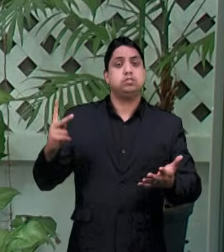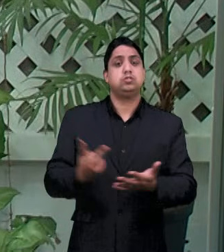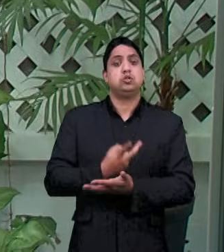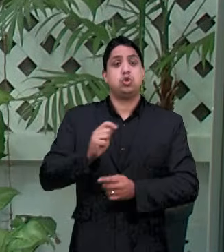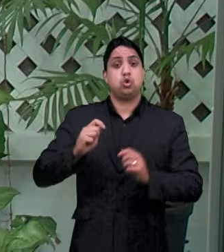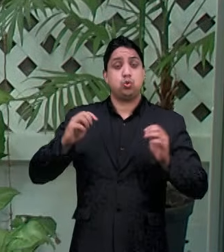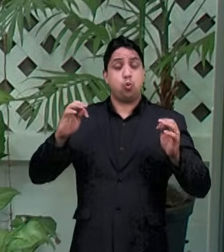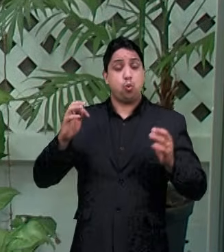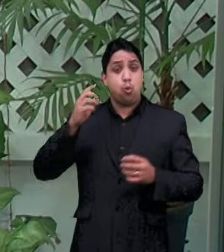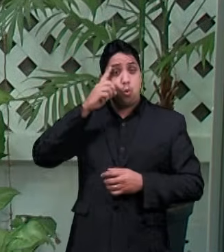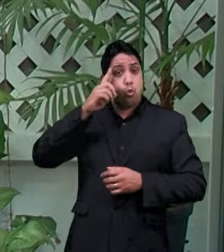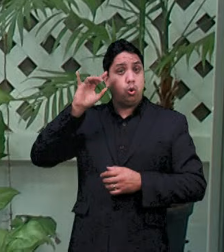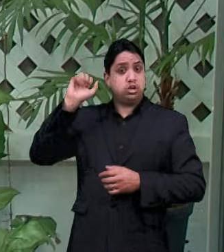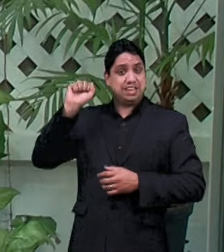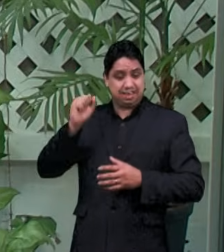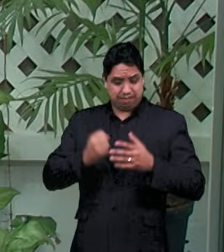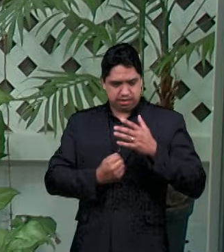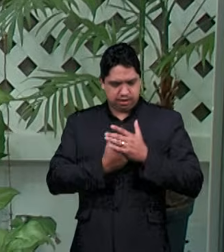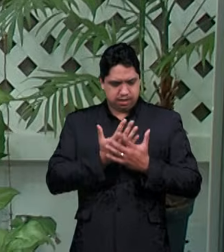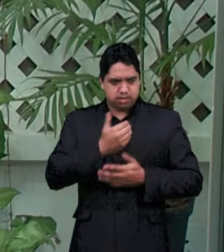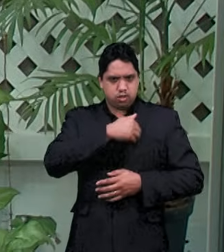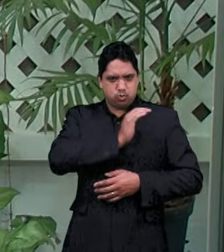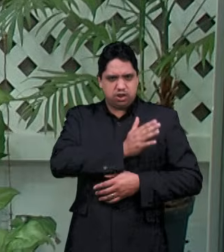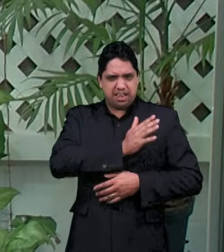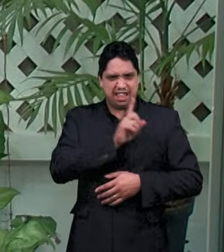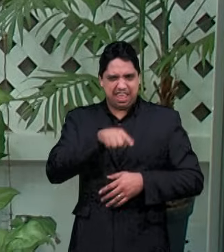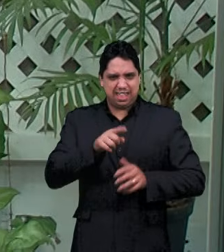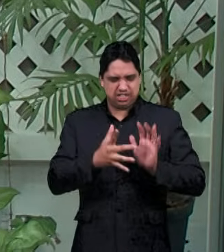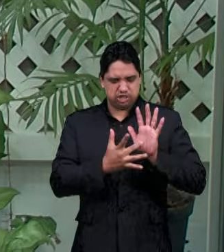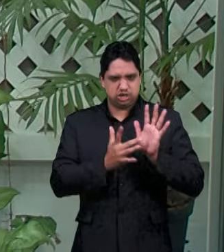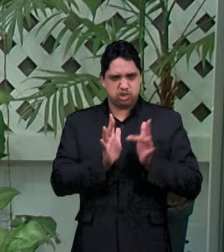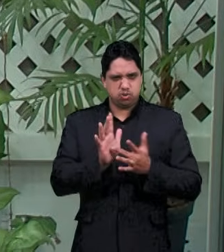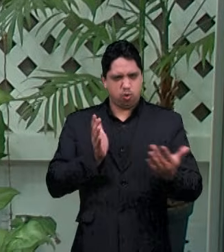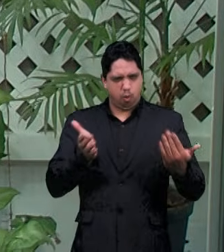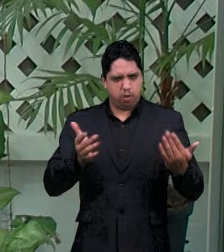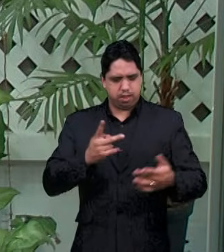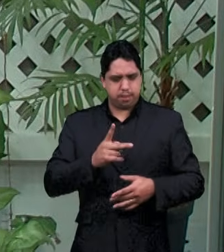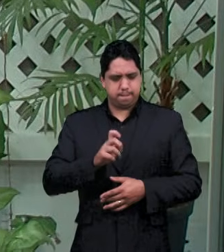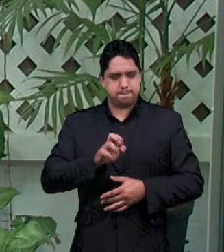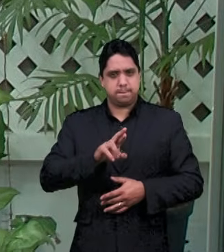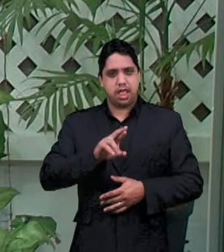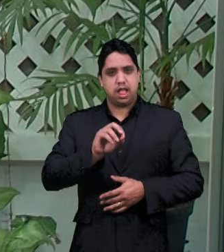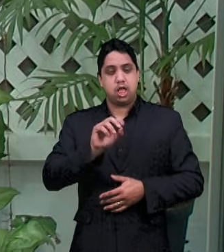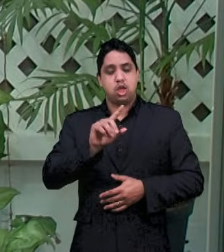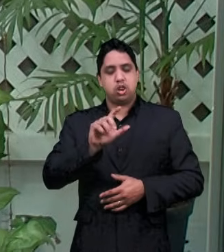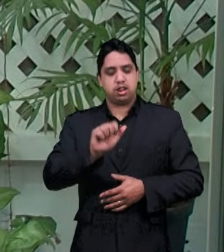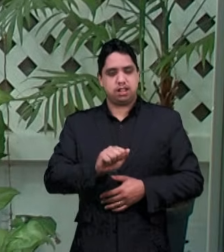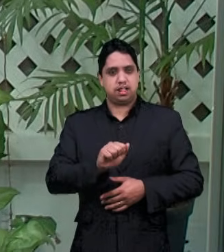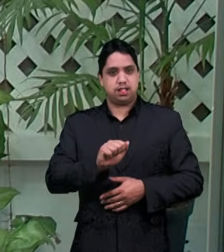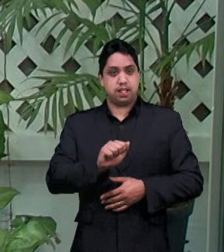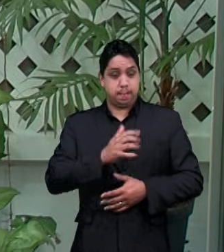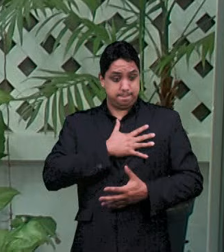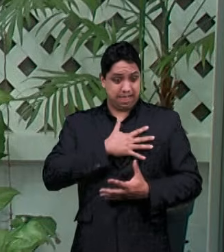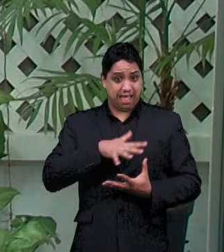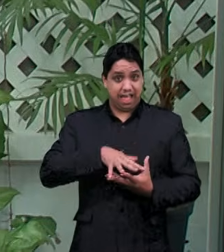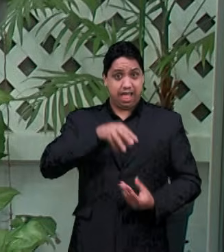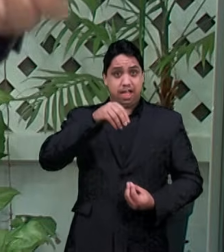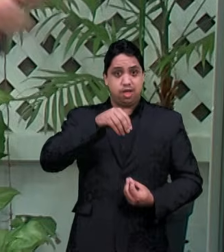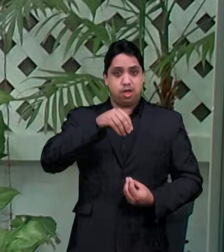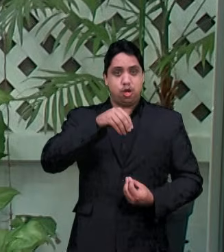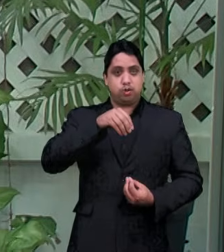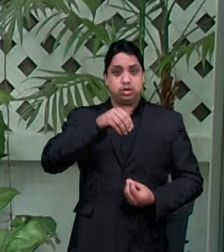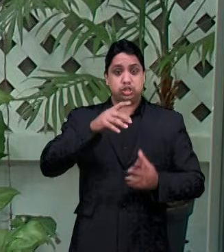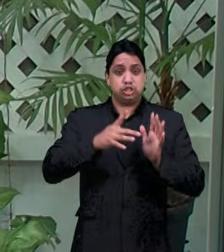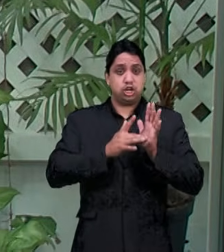ce qui sera qui a été généré de votre cœur, qui est la perle, va être ramassé. Votre